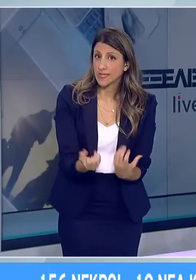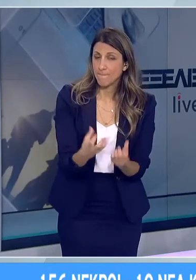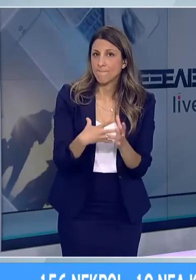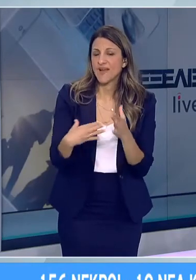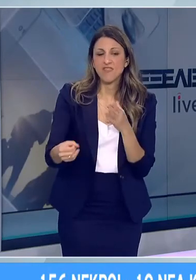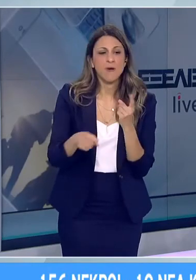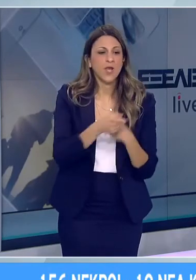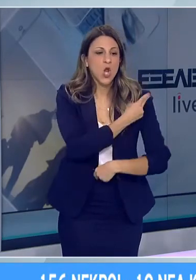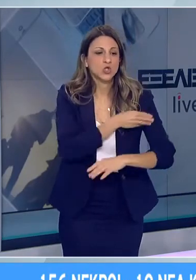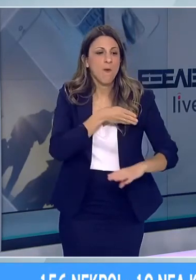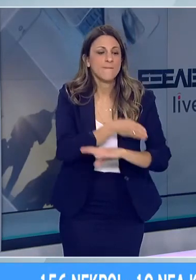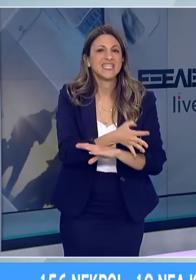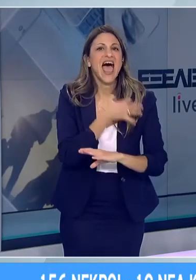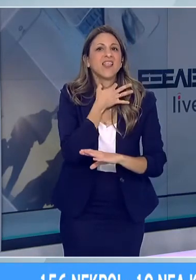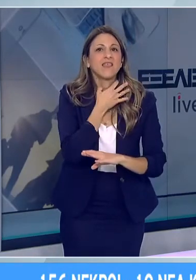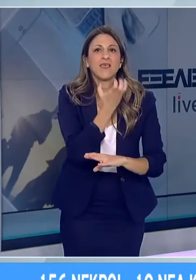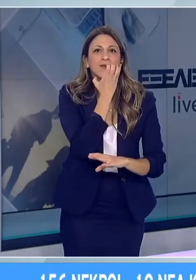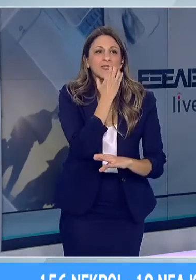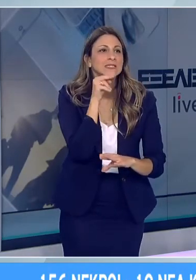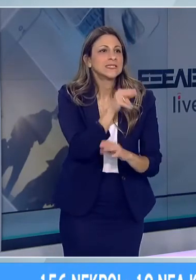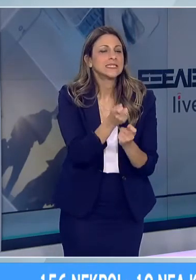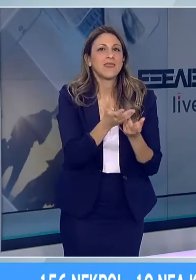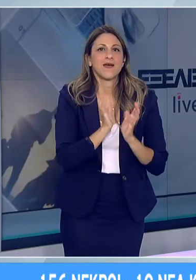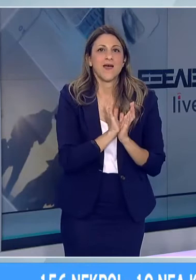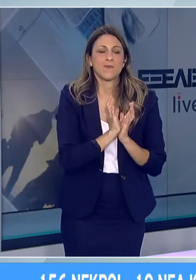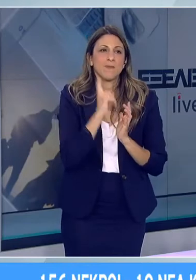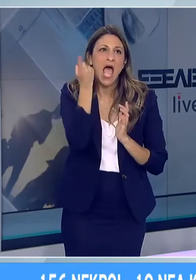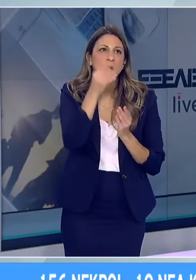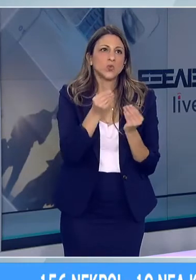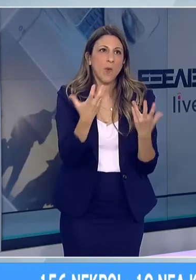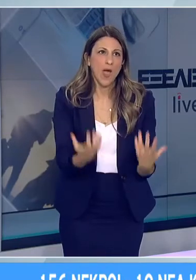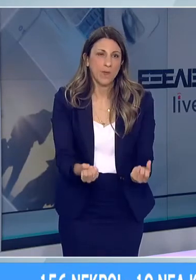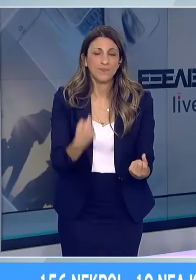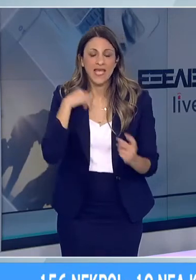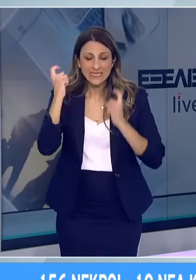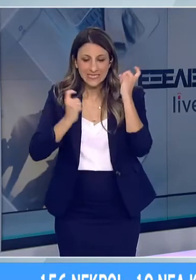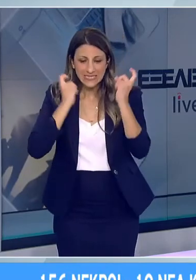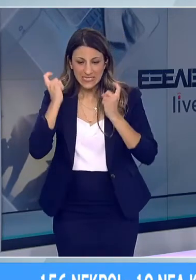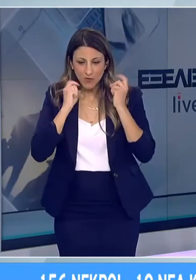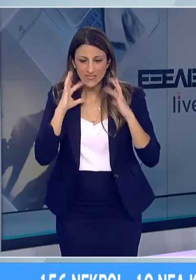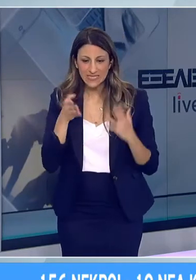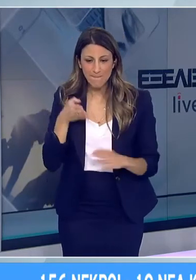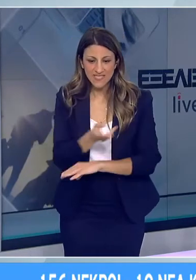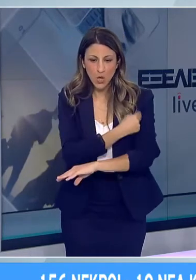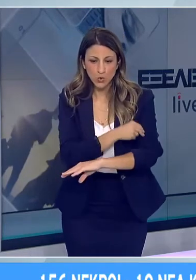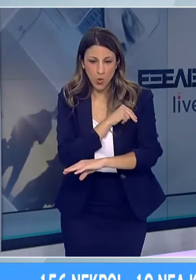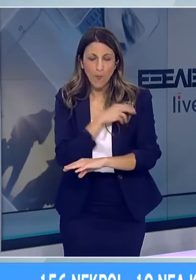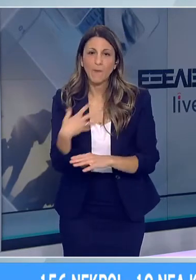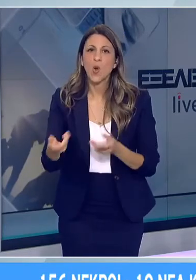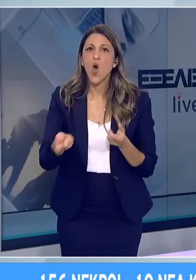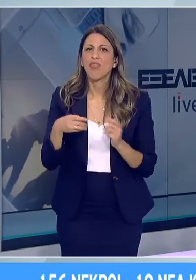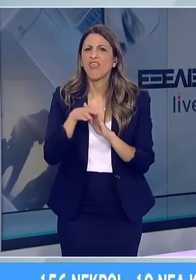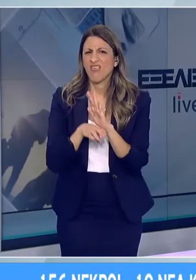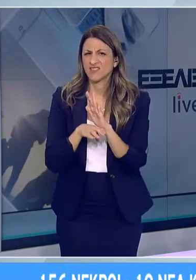θεραπείας. Προωθείται η συνεχής και η 24ωρη χρήση των μονάδων σύμφωνα με οδηγίες